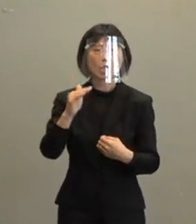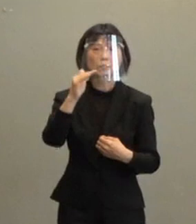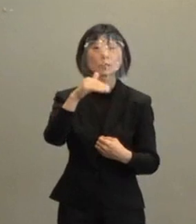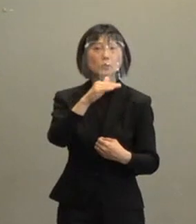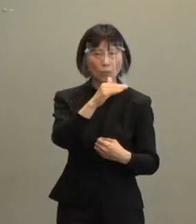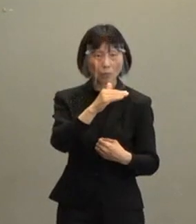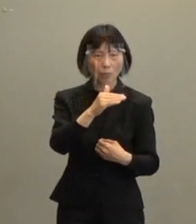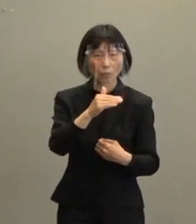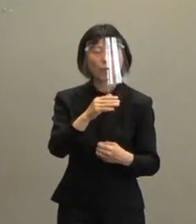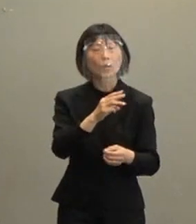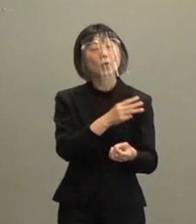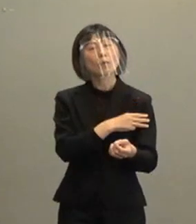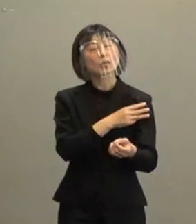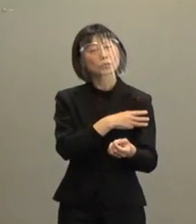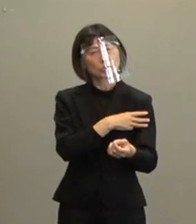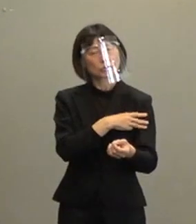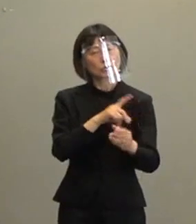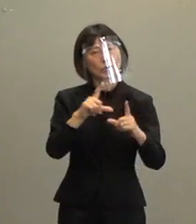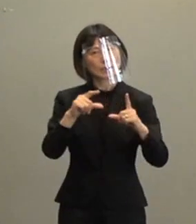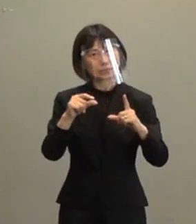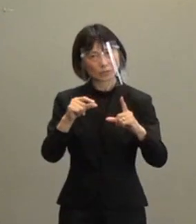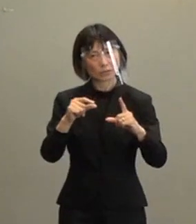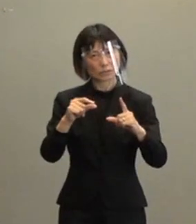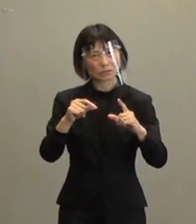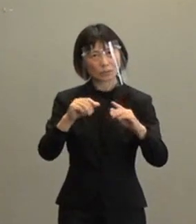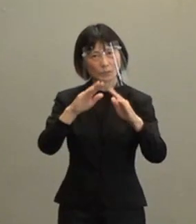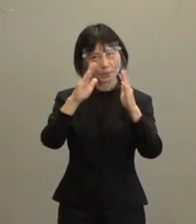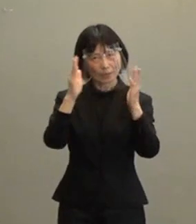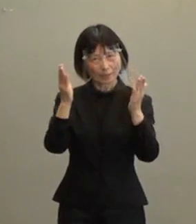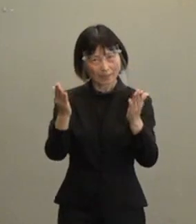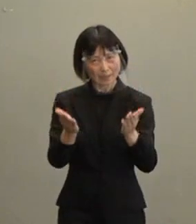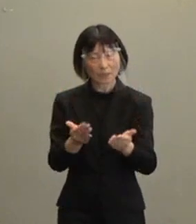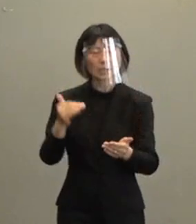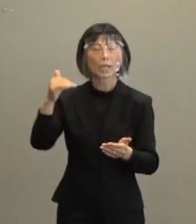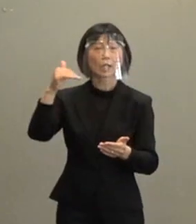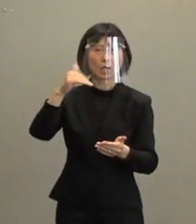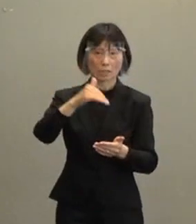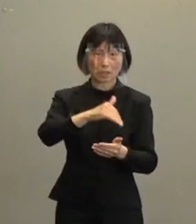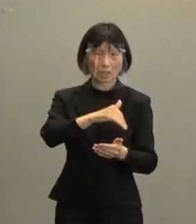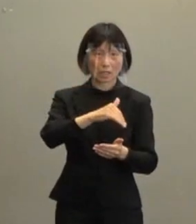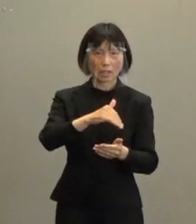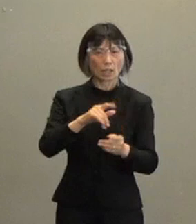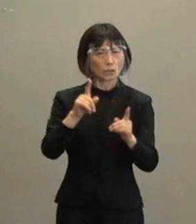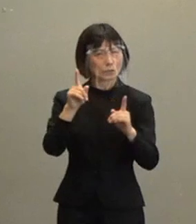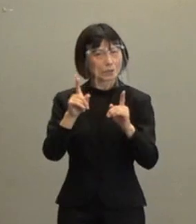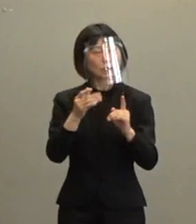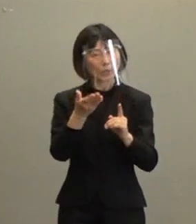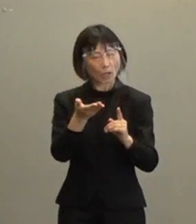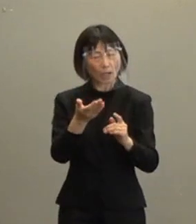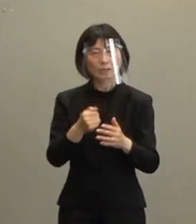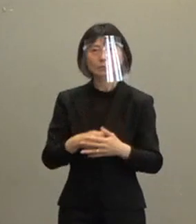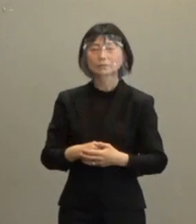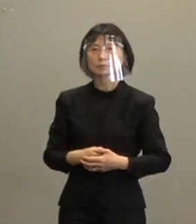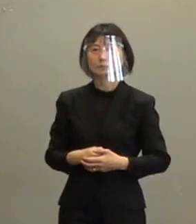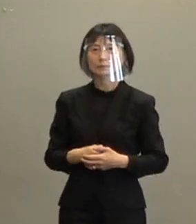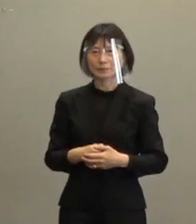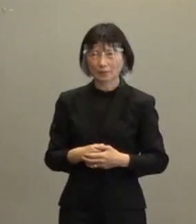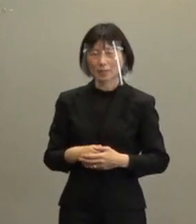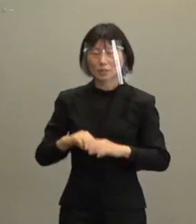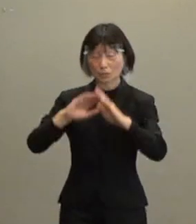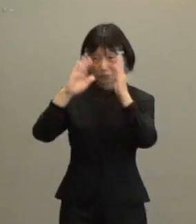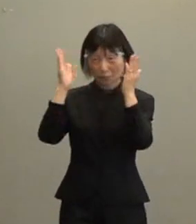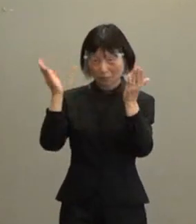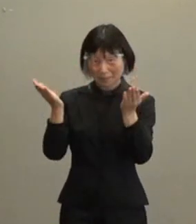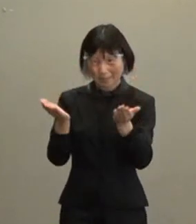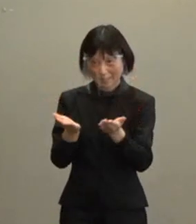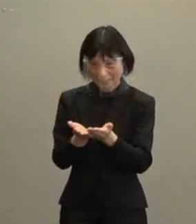接種率とかで、相対的にリスクが下がったっていうふうに判断されたのか、その辺についてちょっと教えてください。 はい、おっしゃったこと全てが要